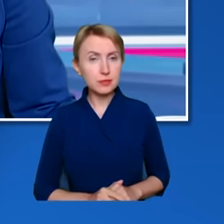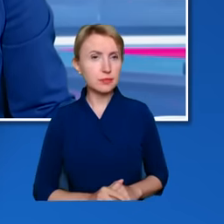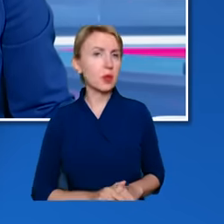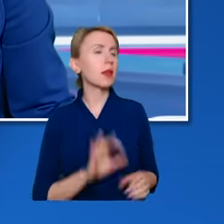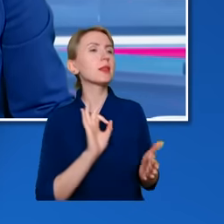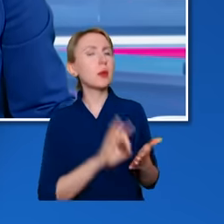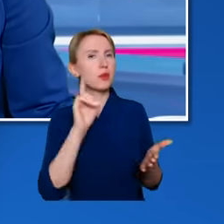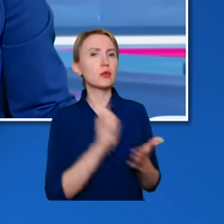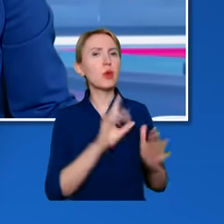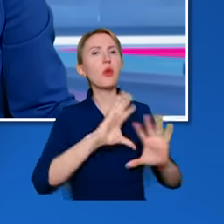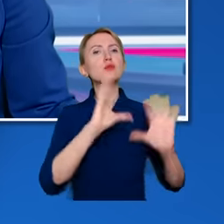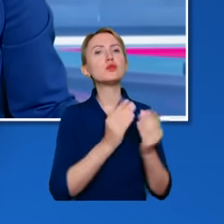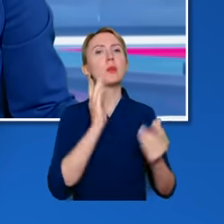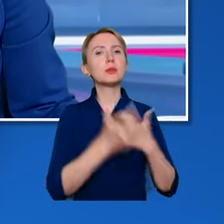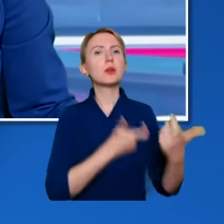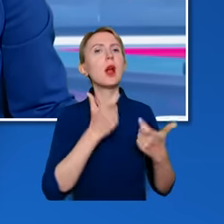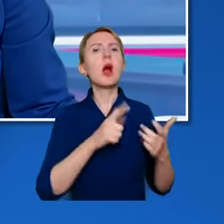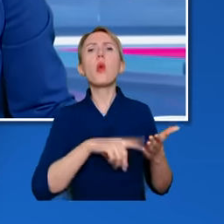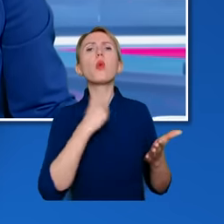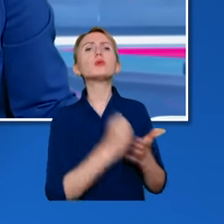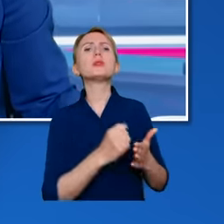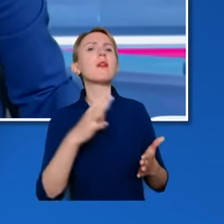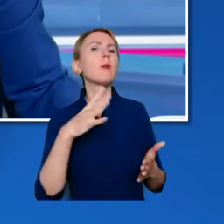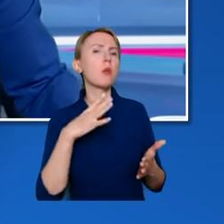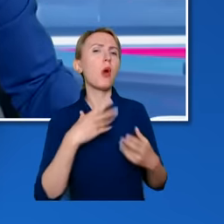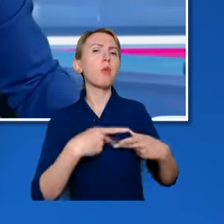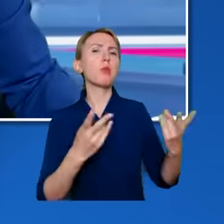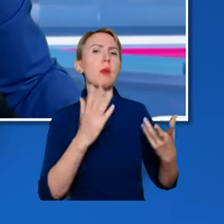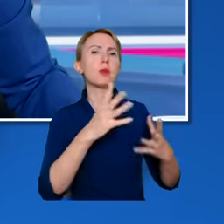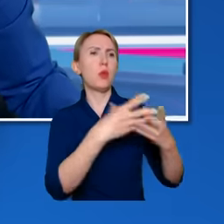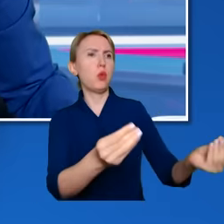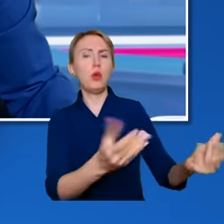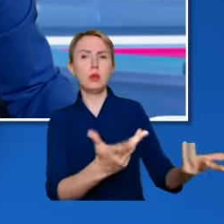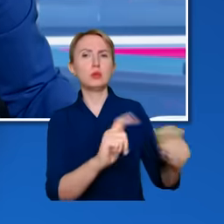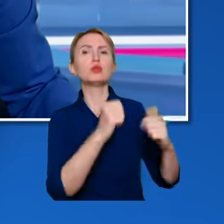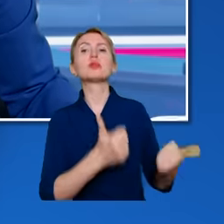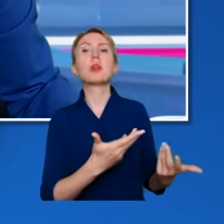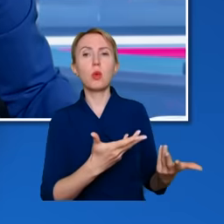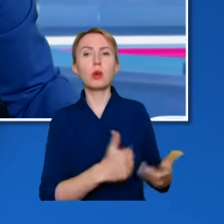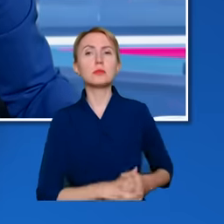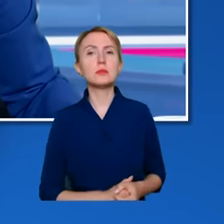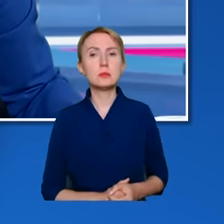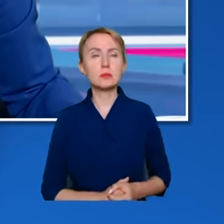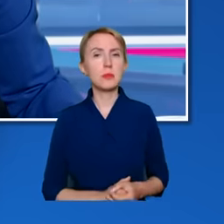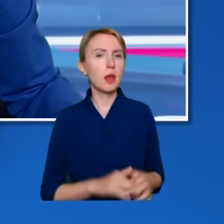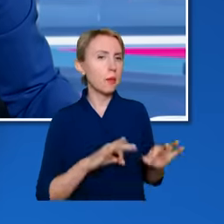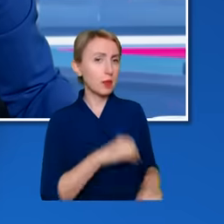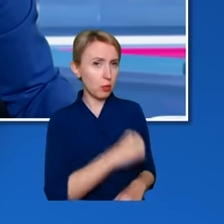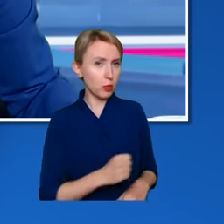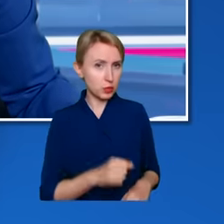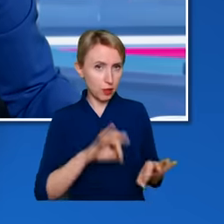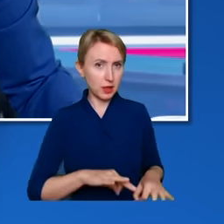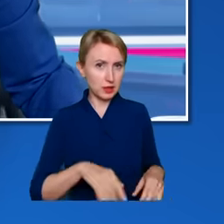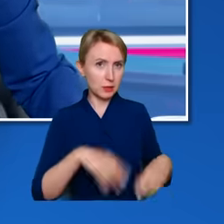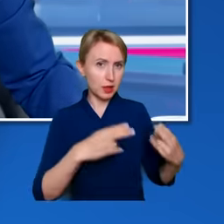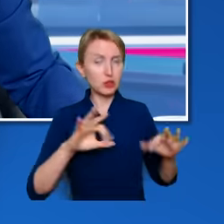zdążymy. Wszystko będzie zrobione tak, że będzie dobrze. A co się stało z tą ustawą, która została opublikowana, później zniknęła? Panie pośle, czy pan jest tutaj redaktorem, czy